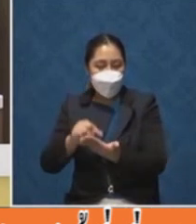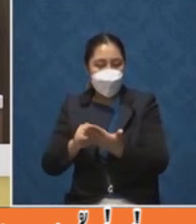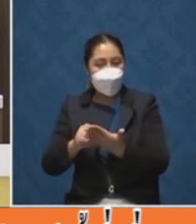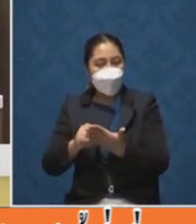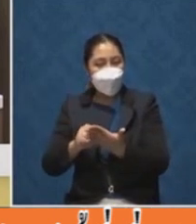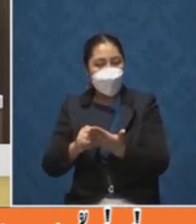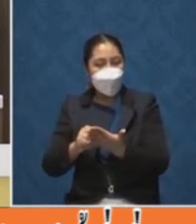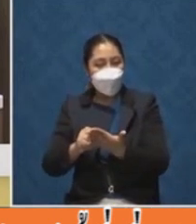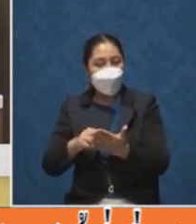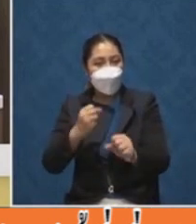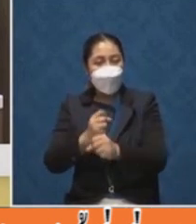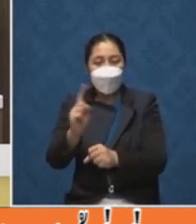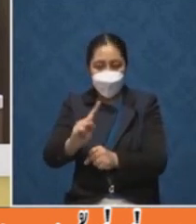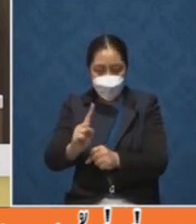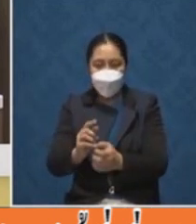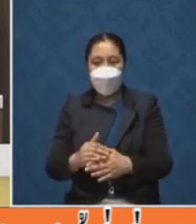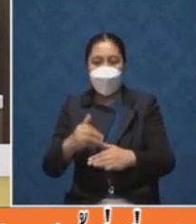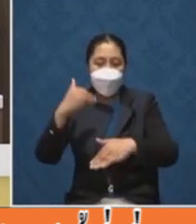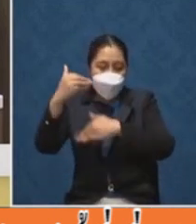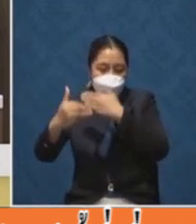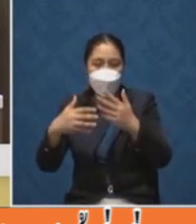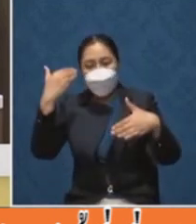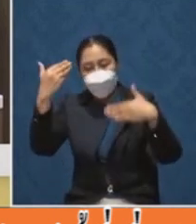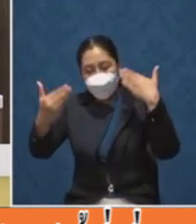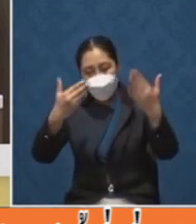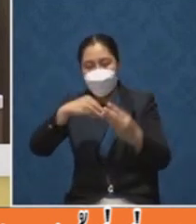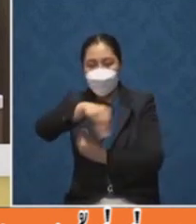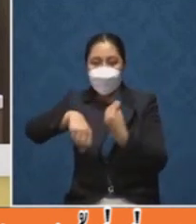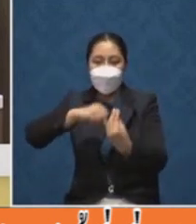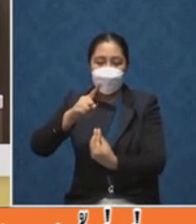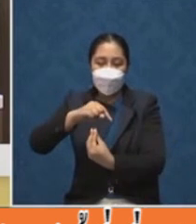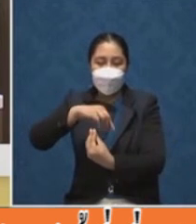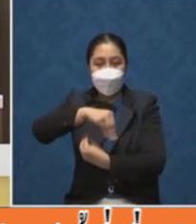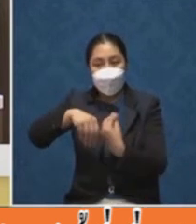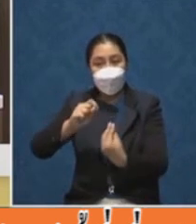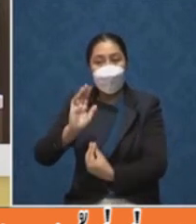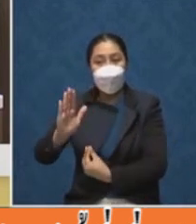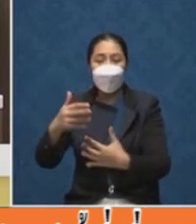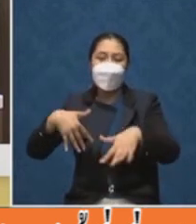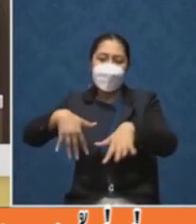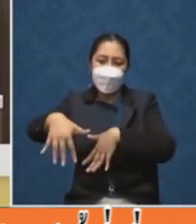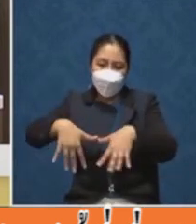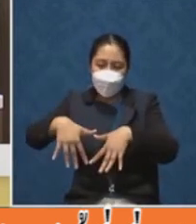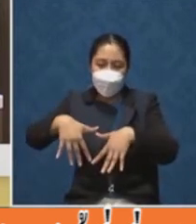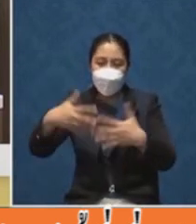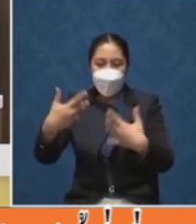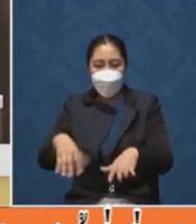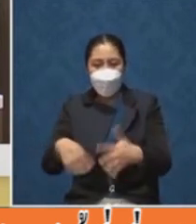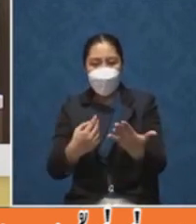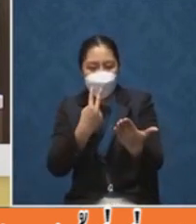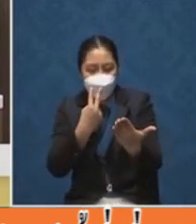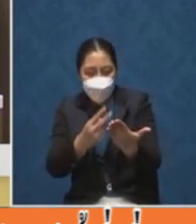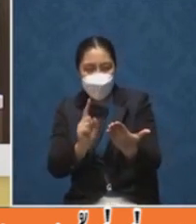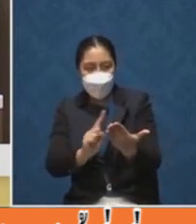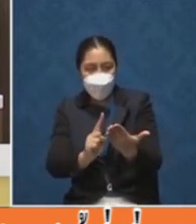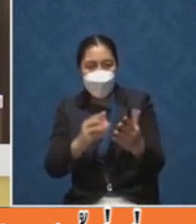ป็นการพัฒนาโครงสร้างพื้นฐานและพัฒนากิจกรรมทางเศรษฐกิจของชุมชนซึ่งพอเราไปเปิดไปดูงบประมาณ